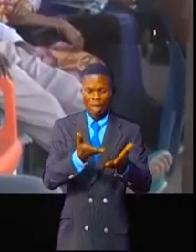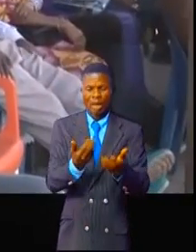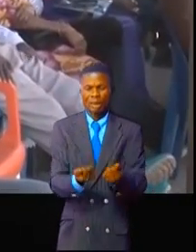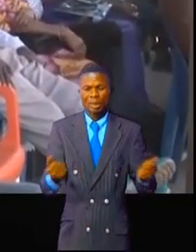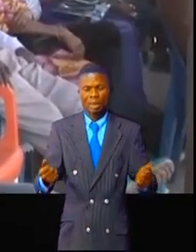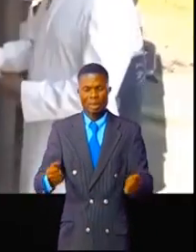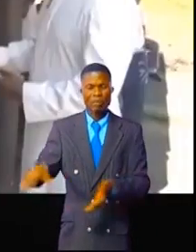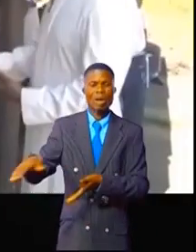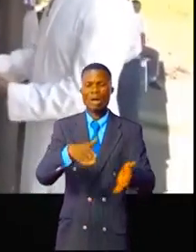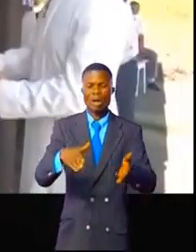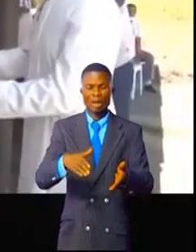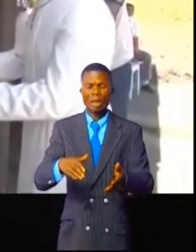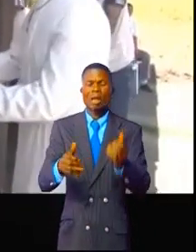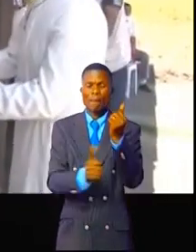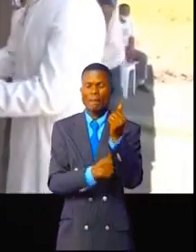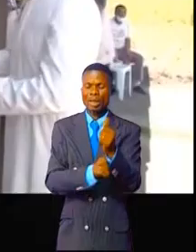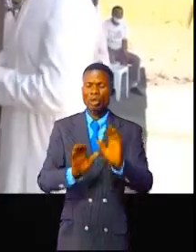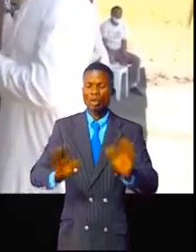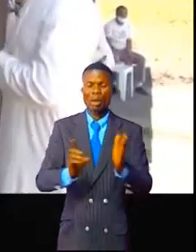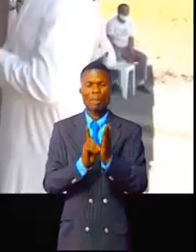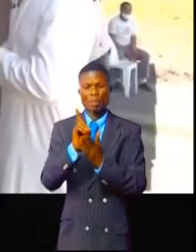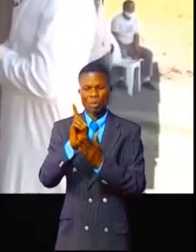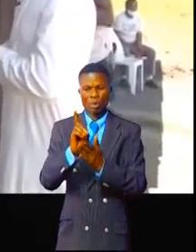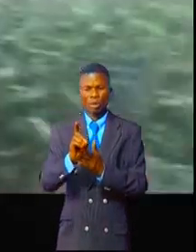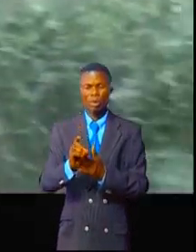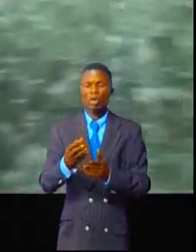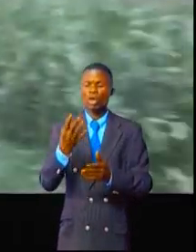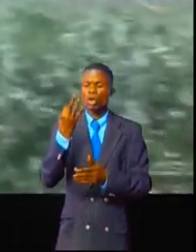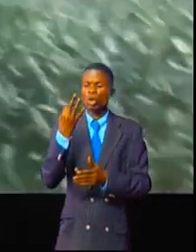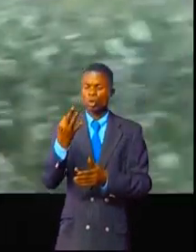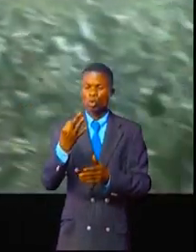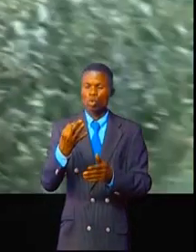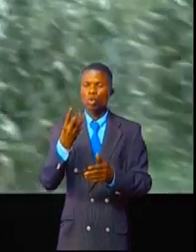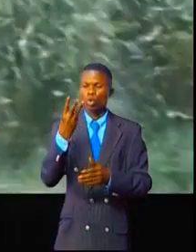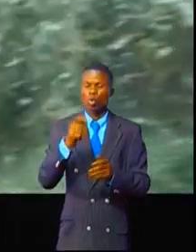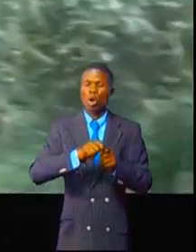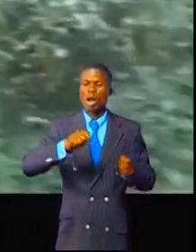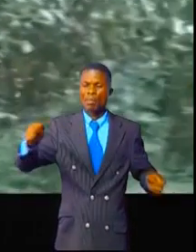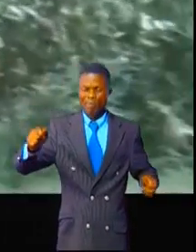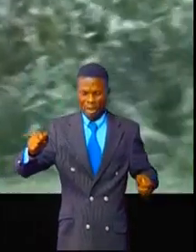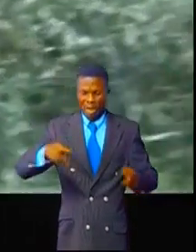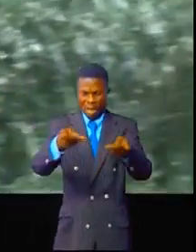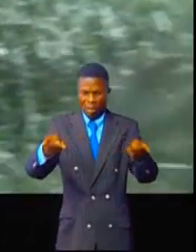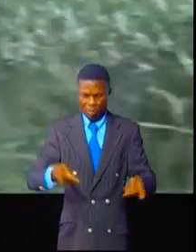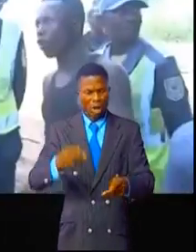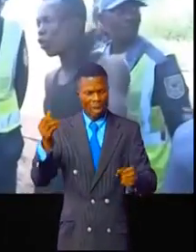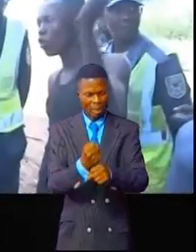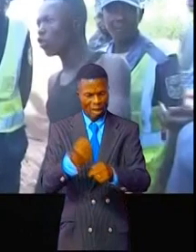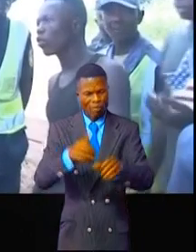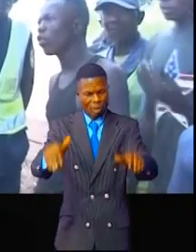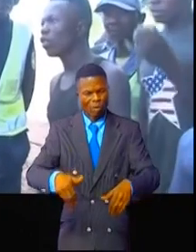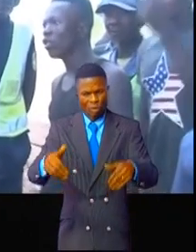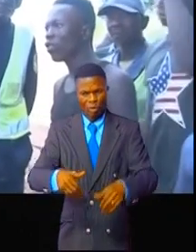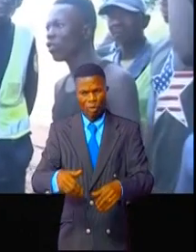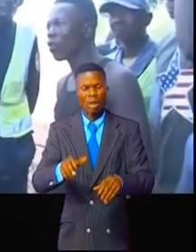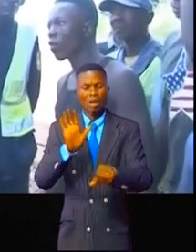lien familial des acteurs de développement ici ce sont quelques 3000 hectares de terres qui vont être exploitées pour renforcer son action jacquat blacks à peu instruit